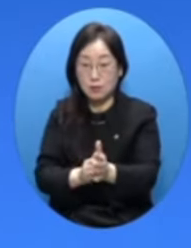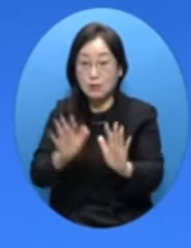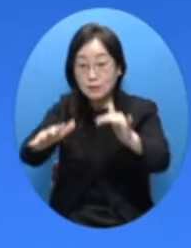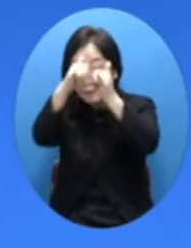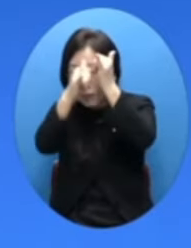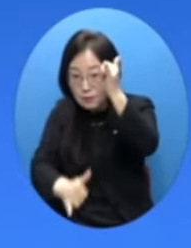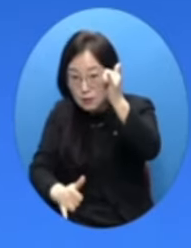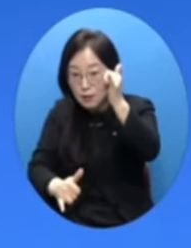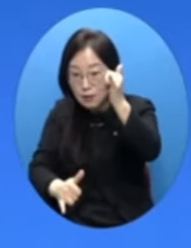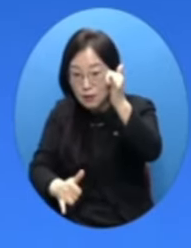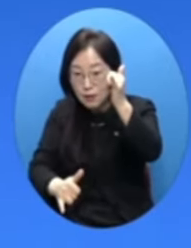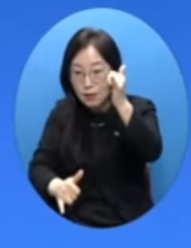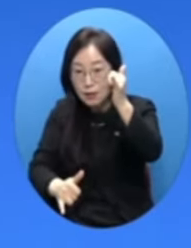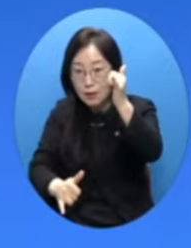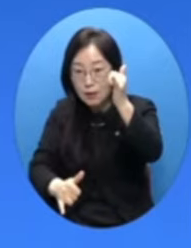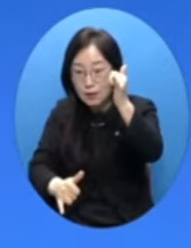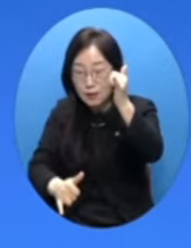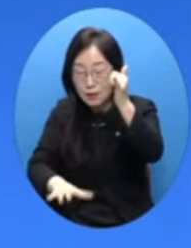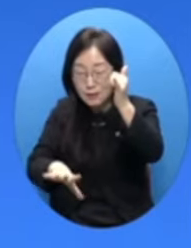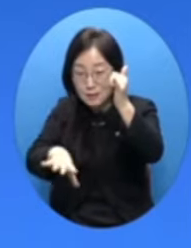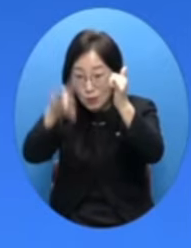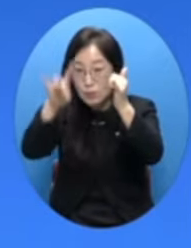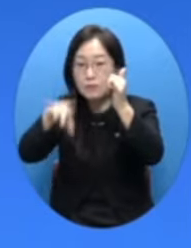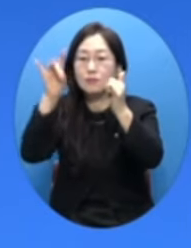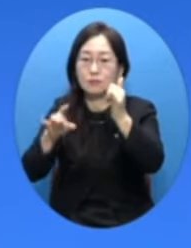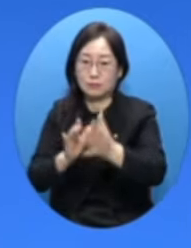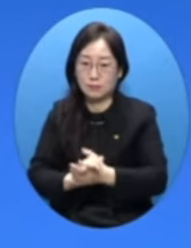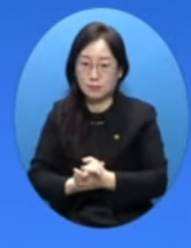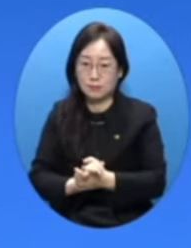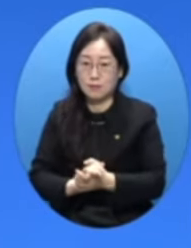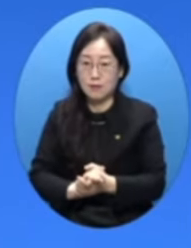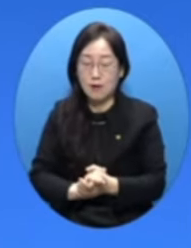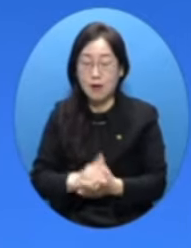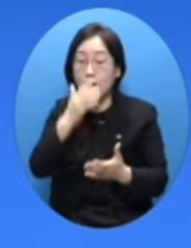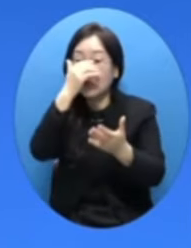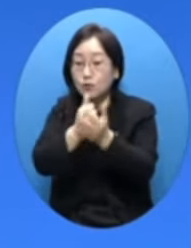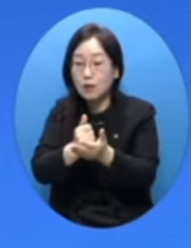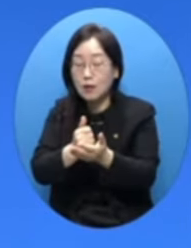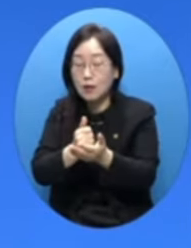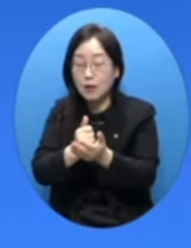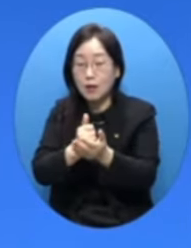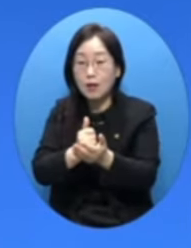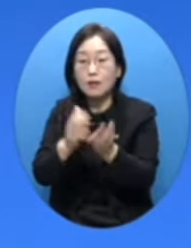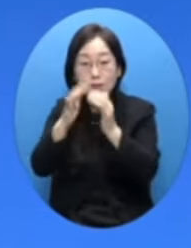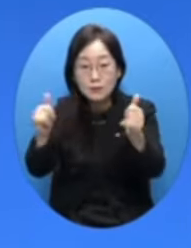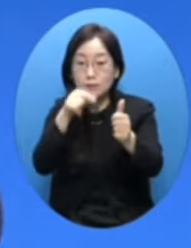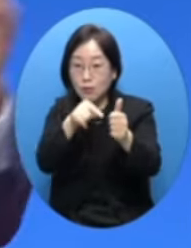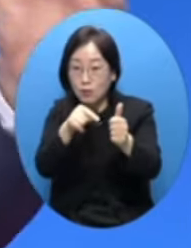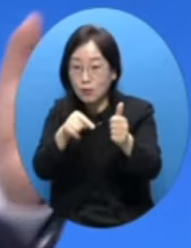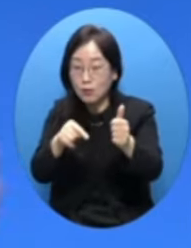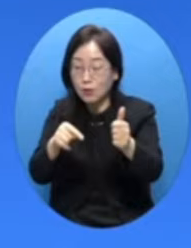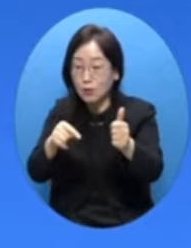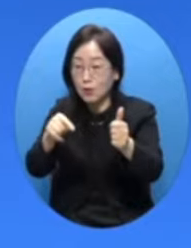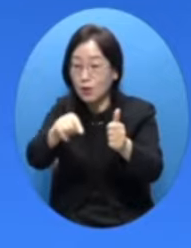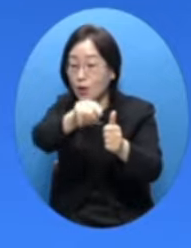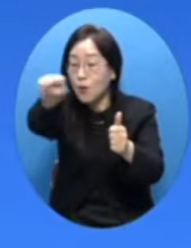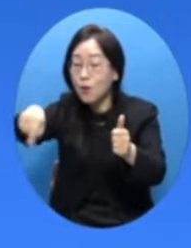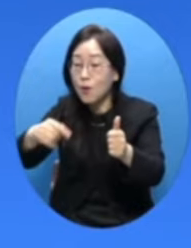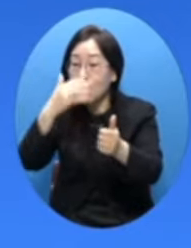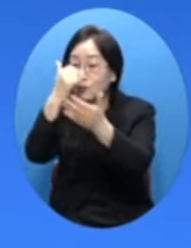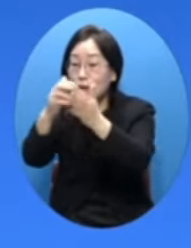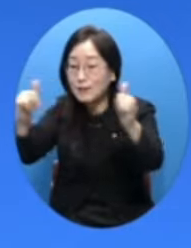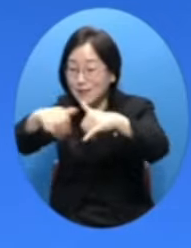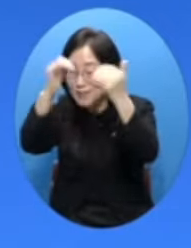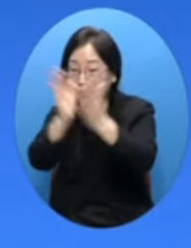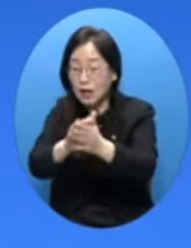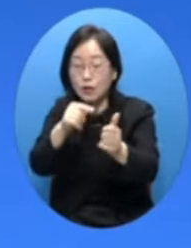역사상 전에도 후에도 볼 수 없는 일입니다. 죄수 들어온 죄수를, 죄수 전체를 관리하는